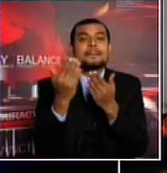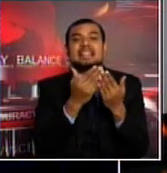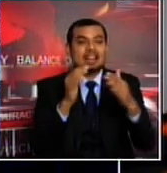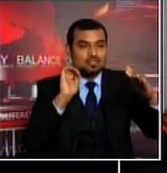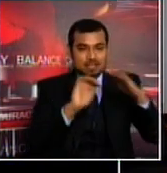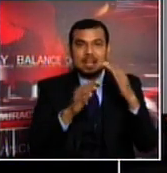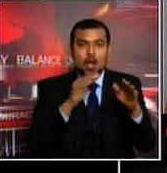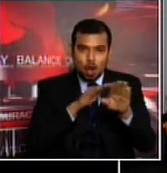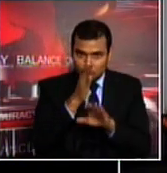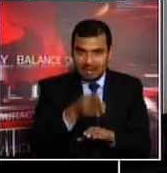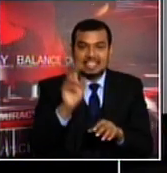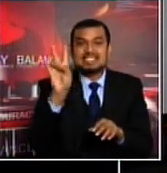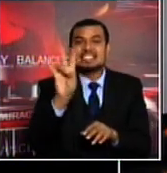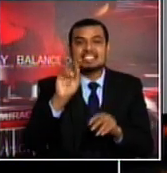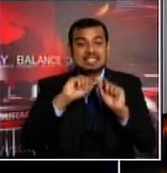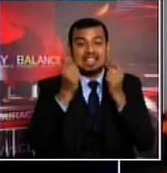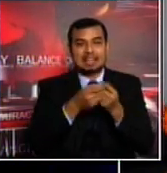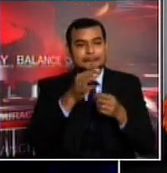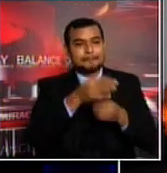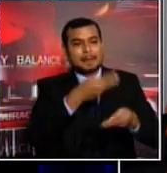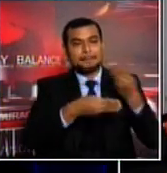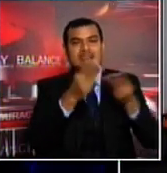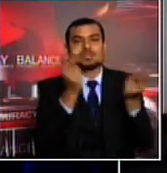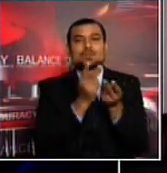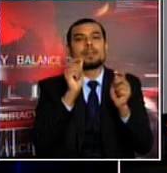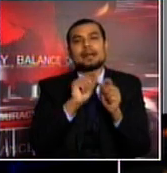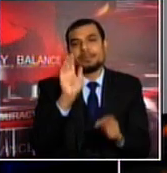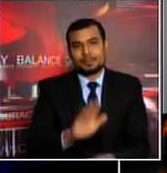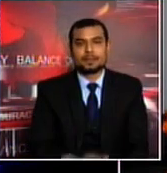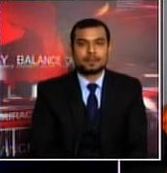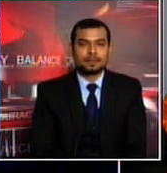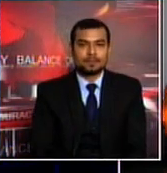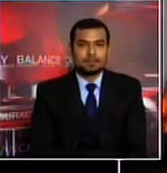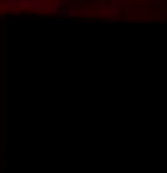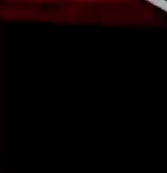सञ्चालकले शिक्षा क्षेत्रलाई व्यापारमुखी बनाएका छन्।